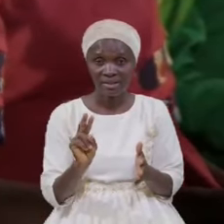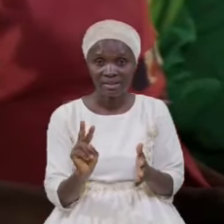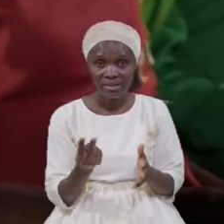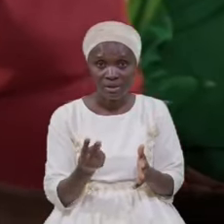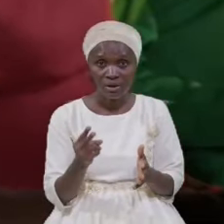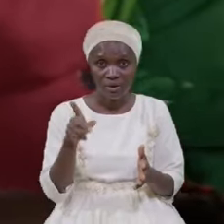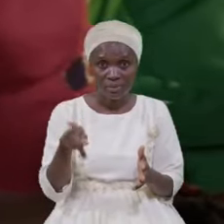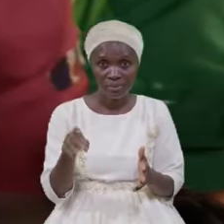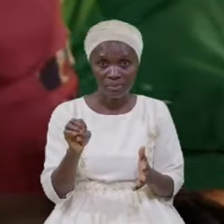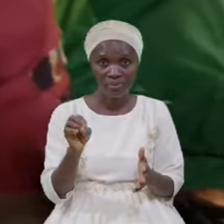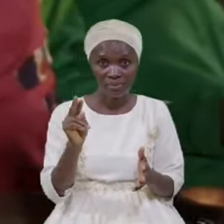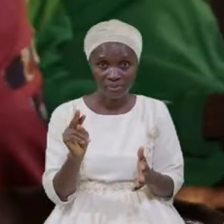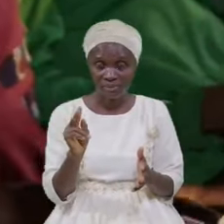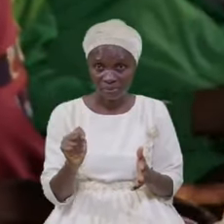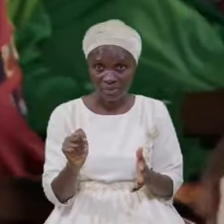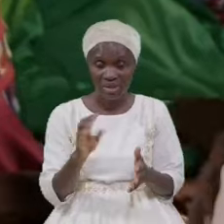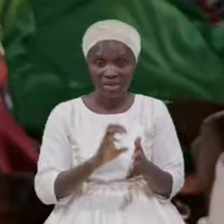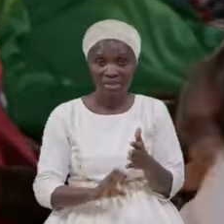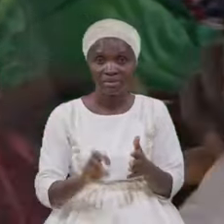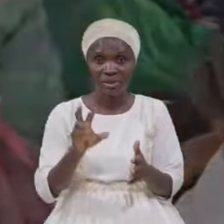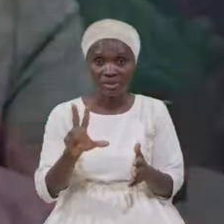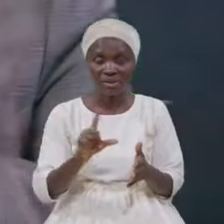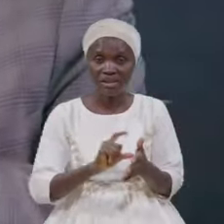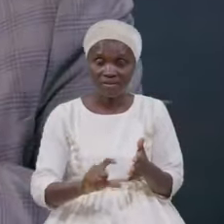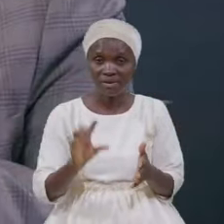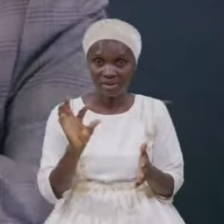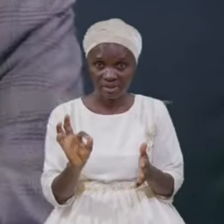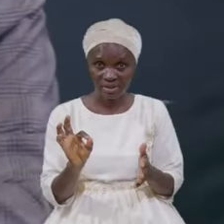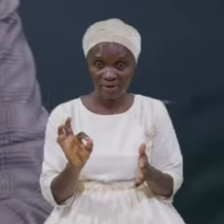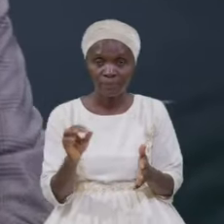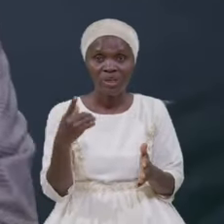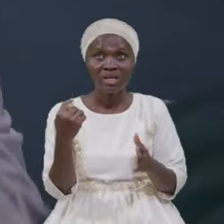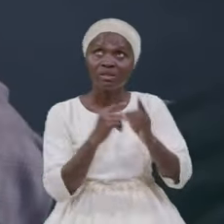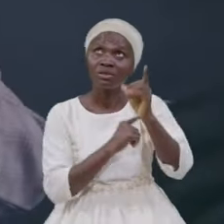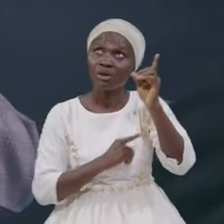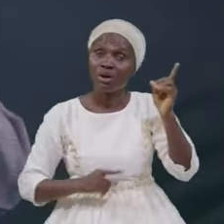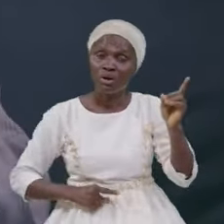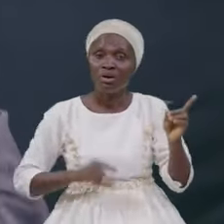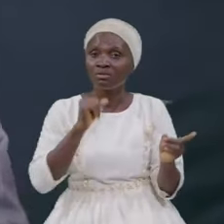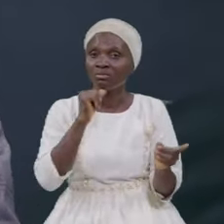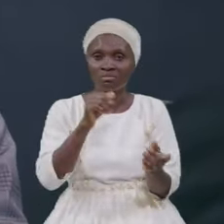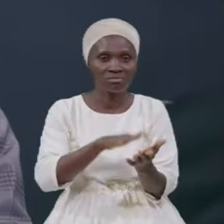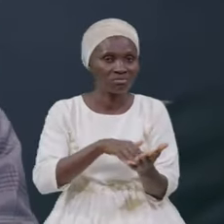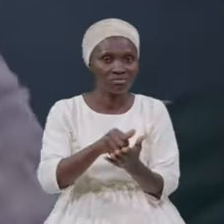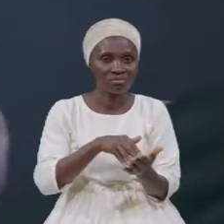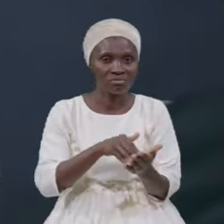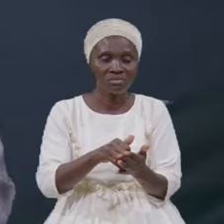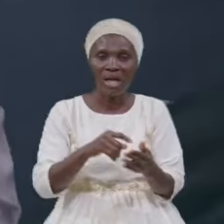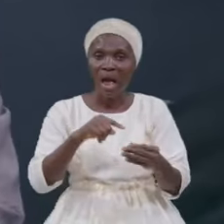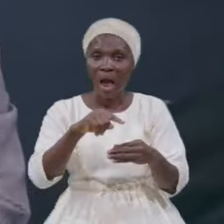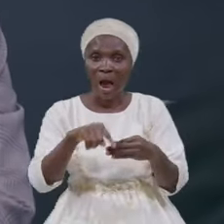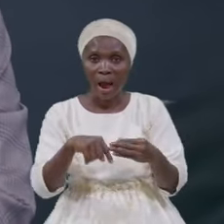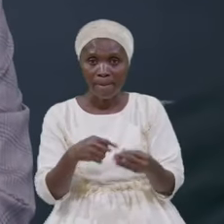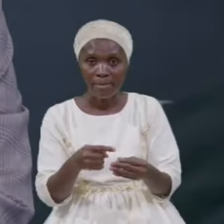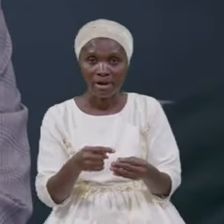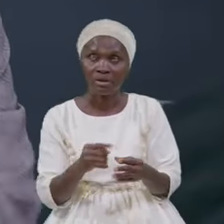chapitre 3, verset 9. Le Seigneur ne tarde pas dans l'accomplissement de la promesse,